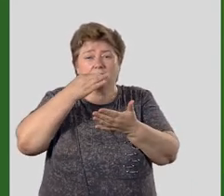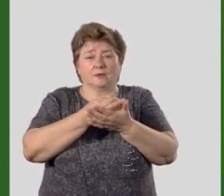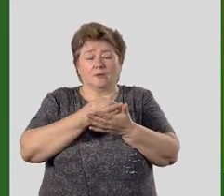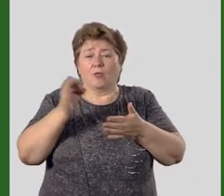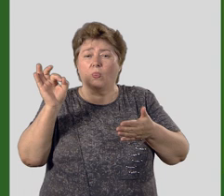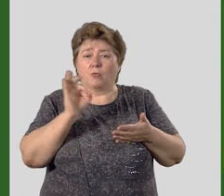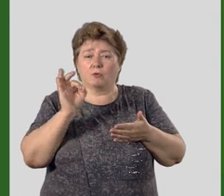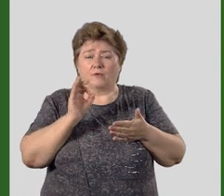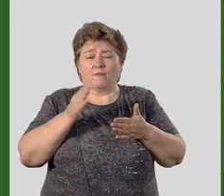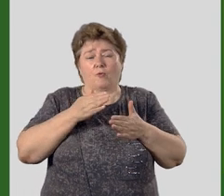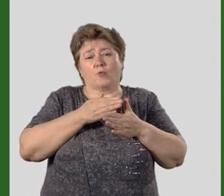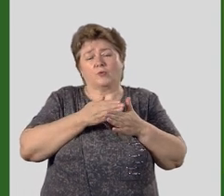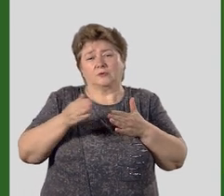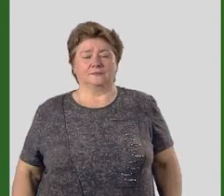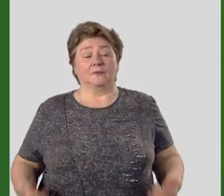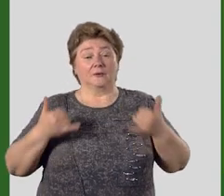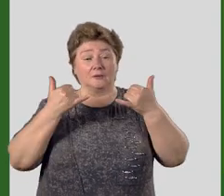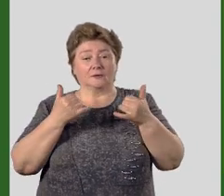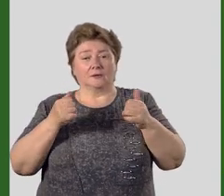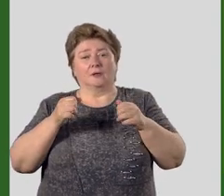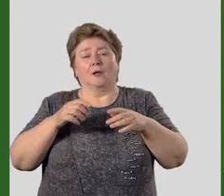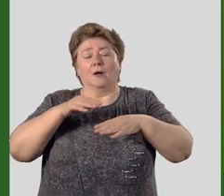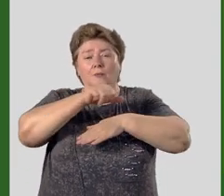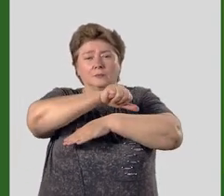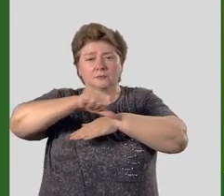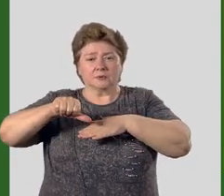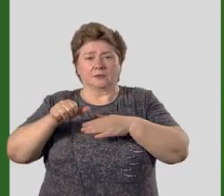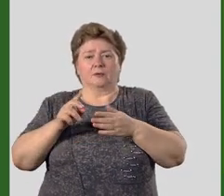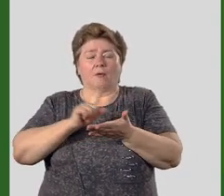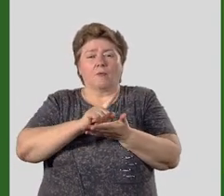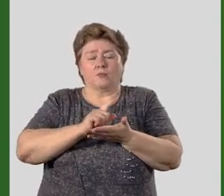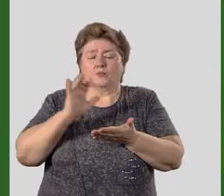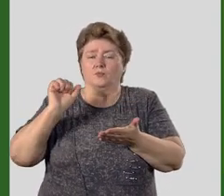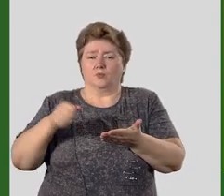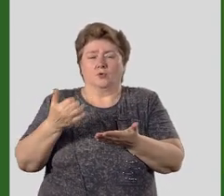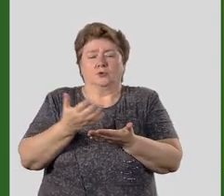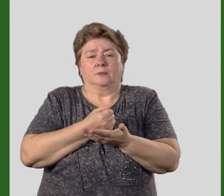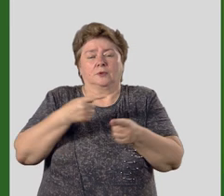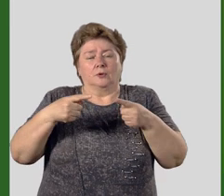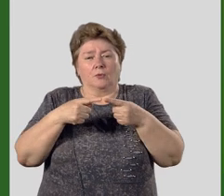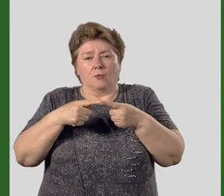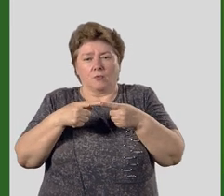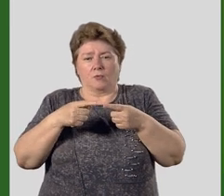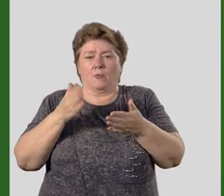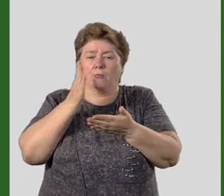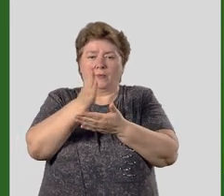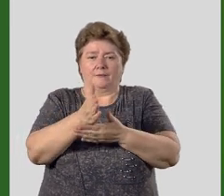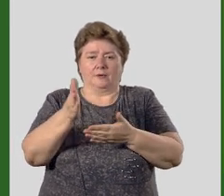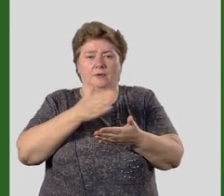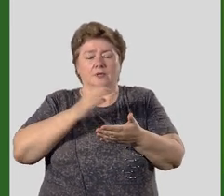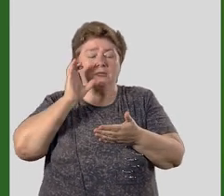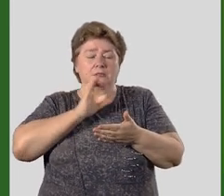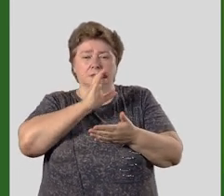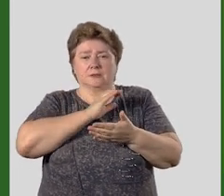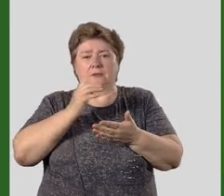соответствует нулевому делению. Теперь по шкале компаса вы сможете определить угол между направлением на